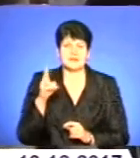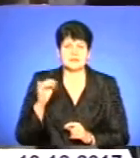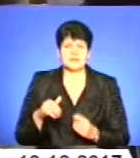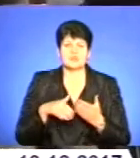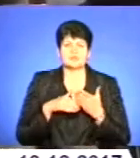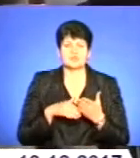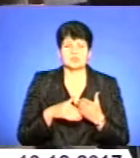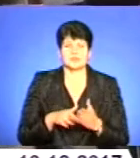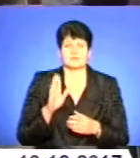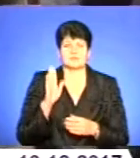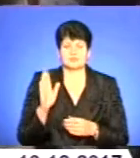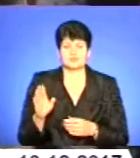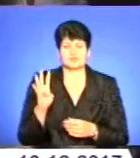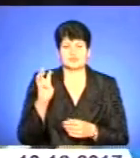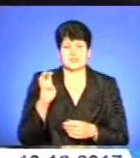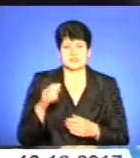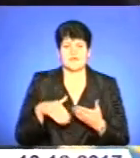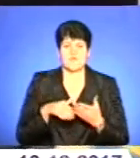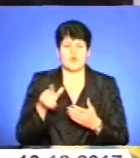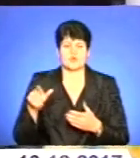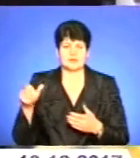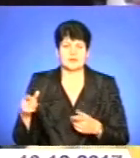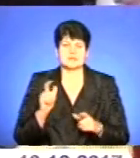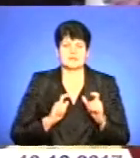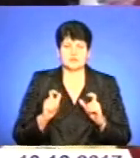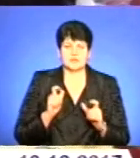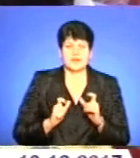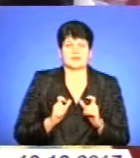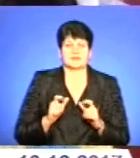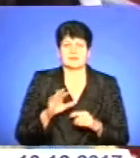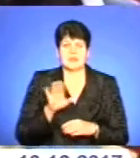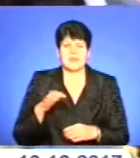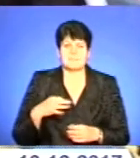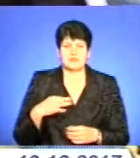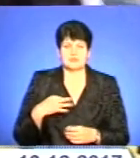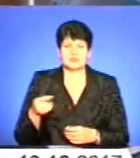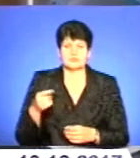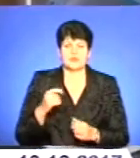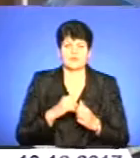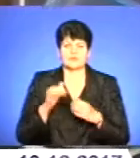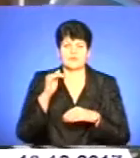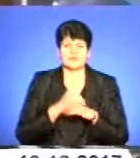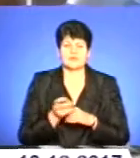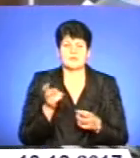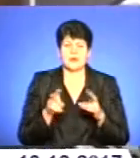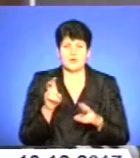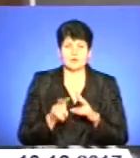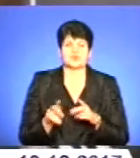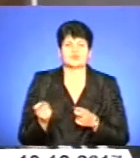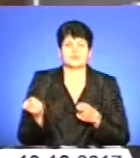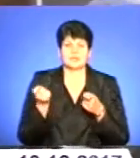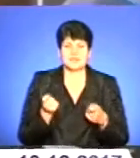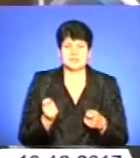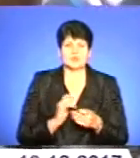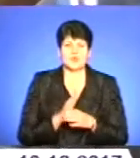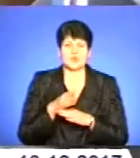«Святого Миколая» стають близько 400 волонтерів. Це студенти, школярі та найбайдужі тернополяни, які кожного вечора приходять на фабрику, щоб принести гостинці